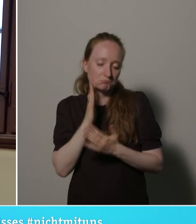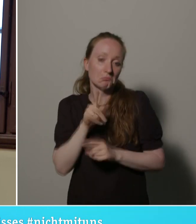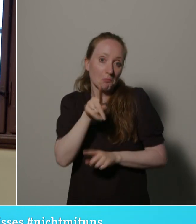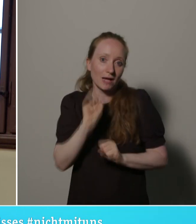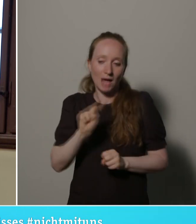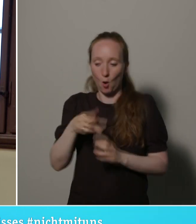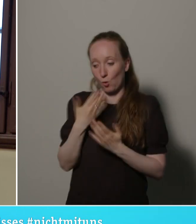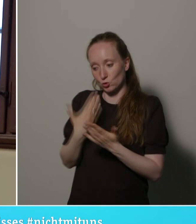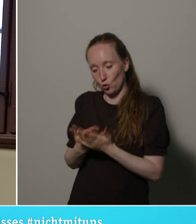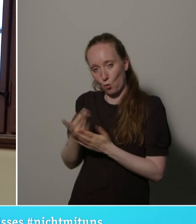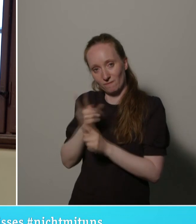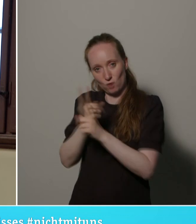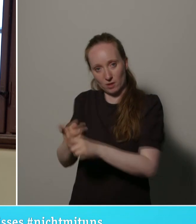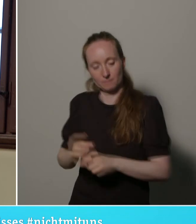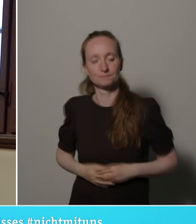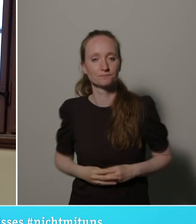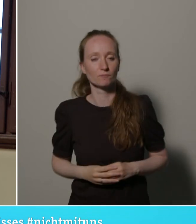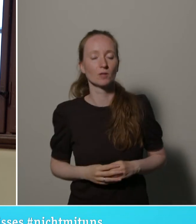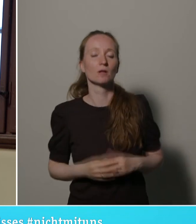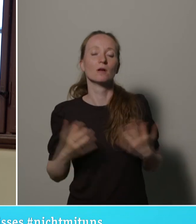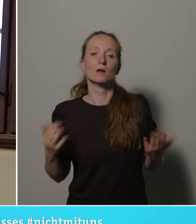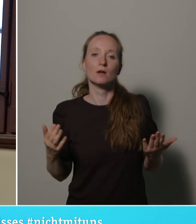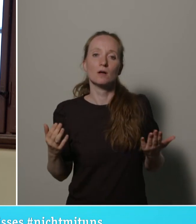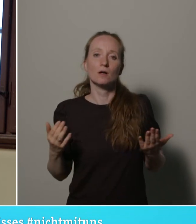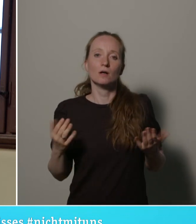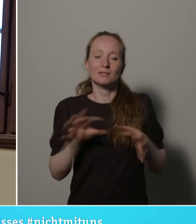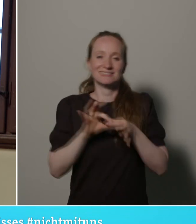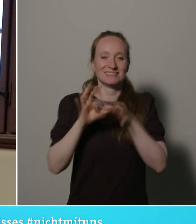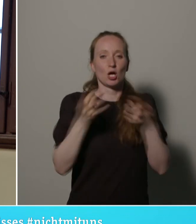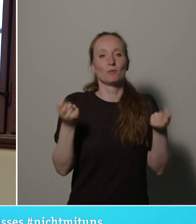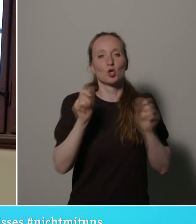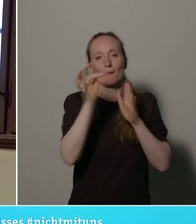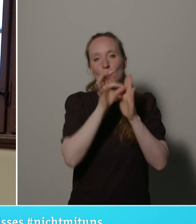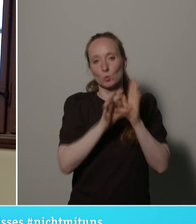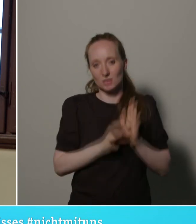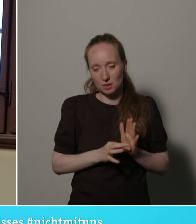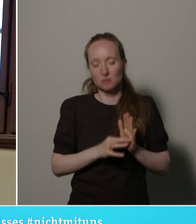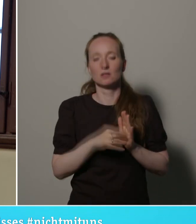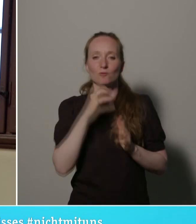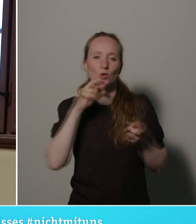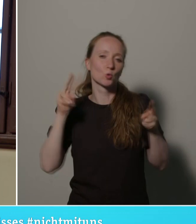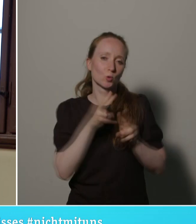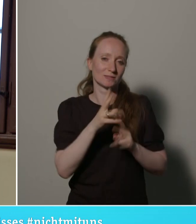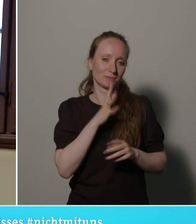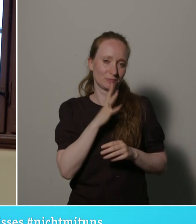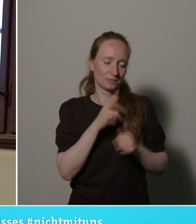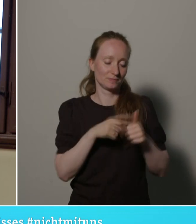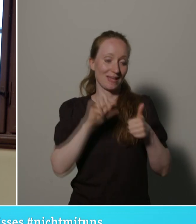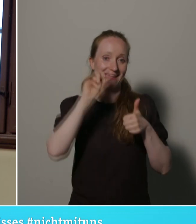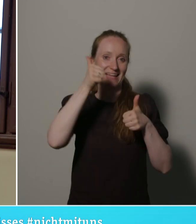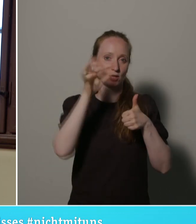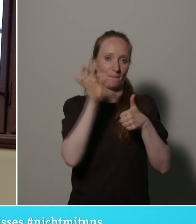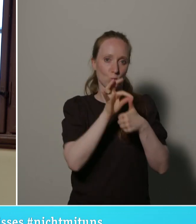Die Beschlusspunkte, auf die Beschlüsse will ich auch ganz kurz eingehen. Der erste Beschlusspunkt